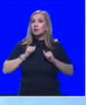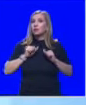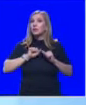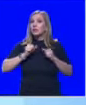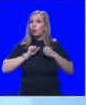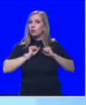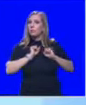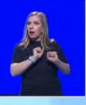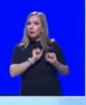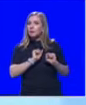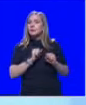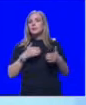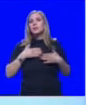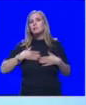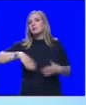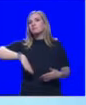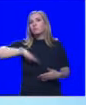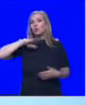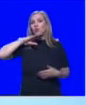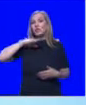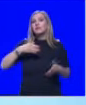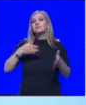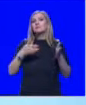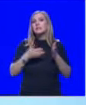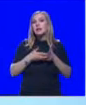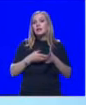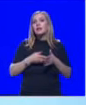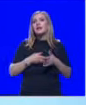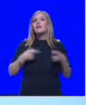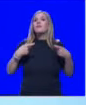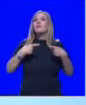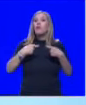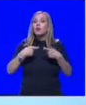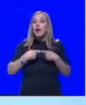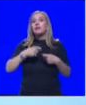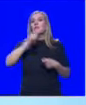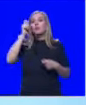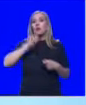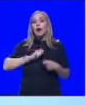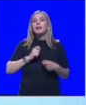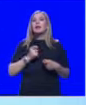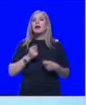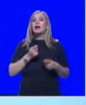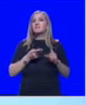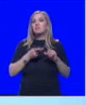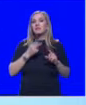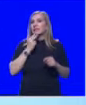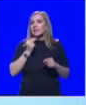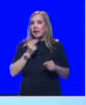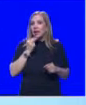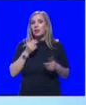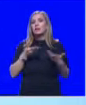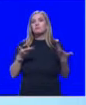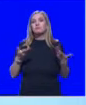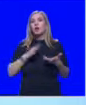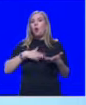отбрана, има достатъчно. Заради войната в Украина, заради войната в Израел, заради общата ситуация